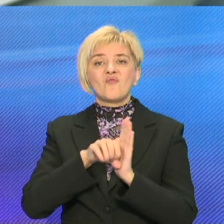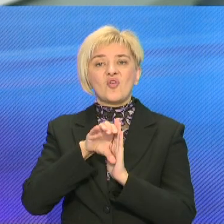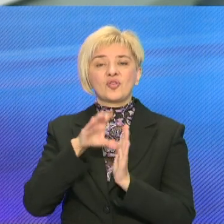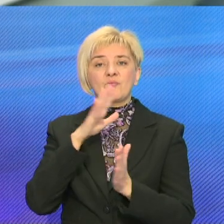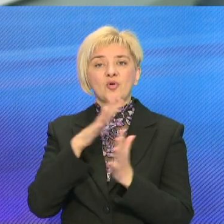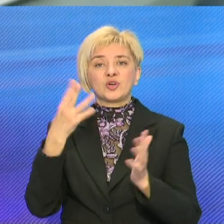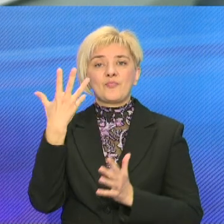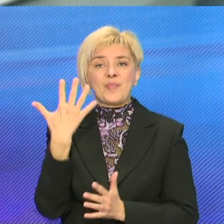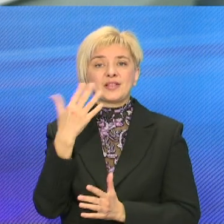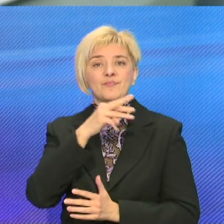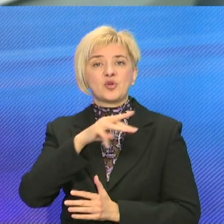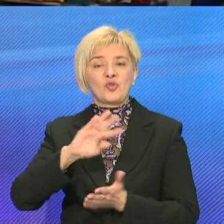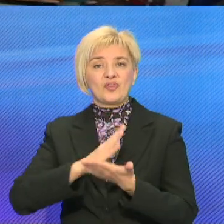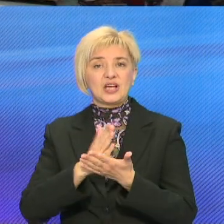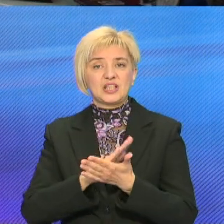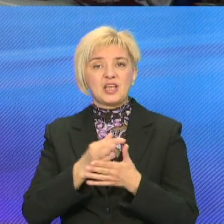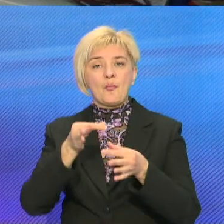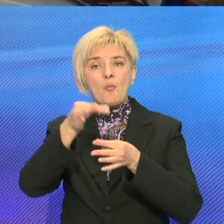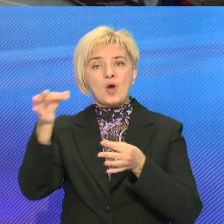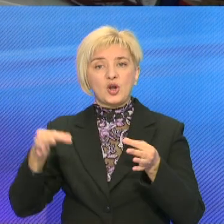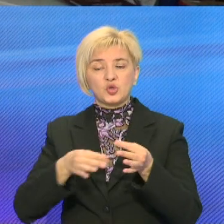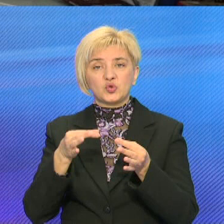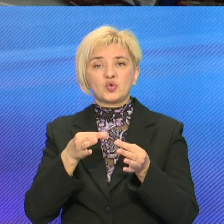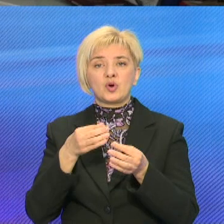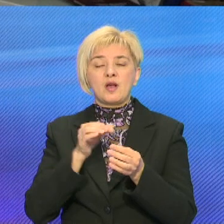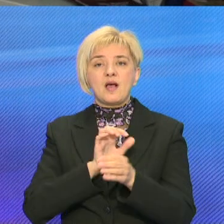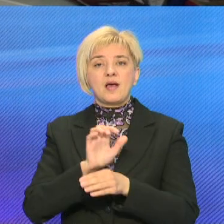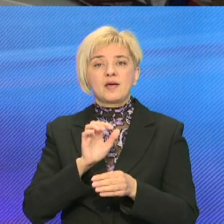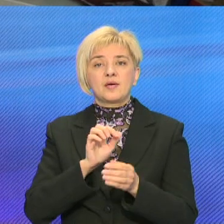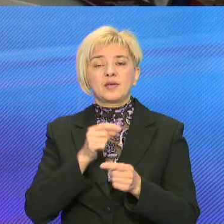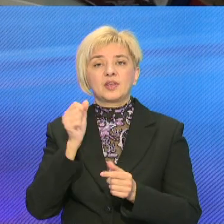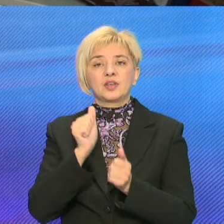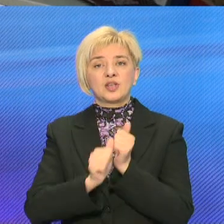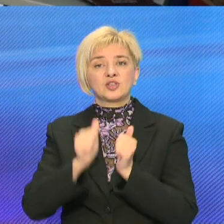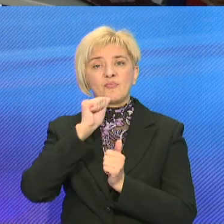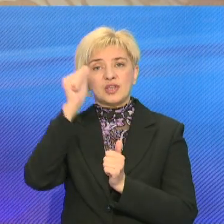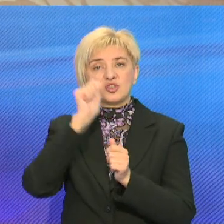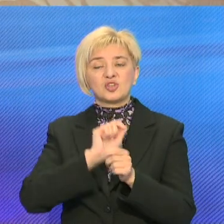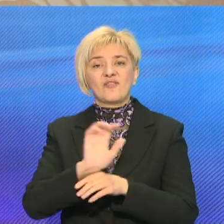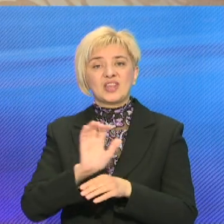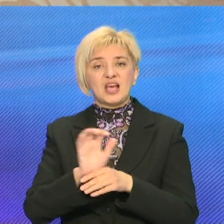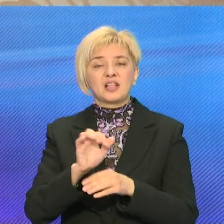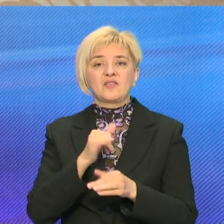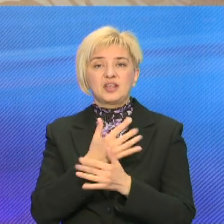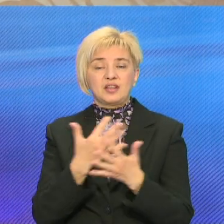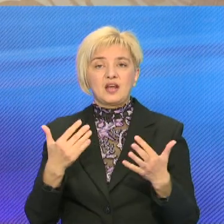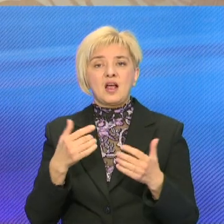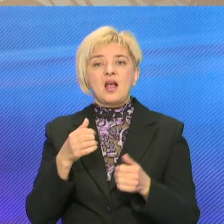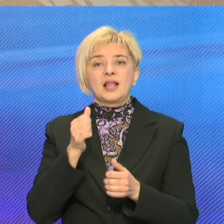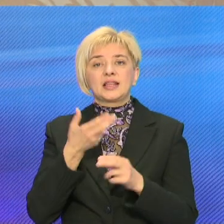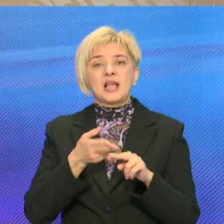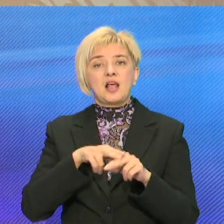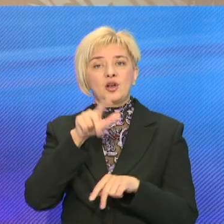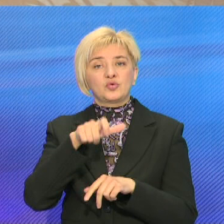миллионов книг, брошюр, периодичных выданий и разных документов. У регионе для людей со слабым зроком дейничают